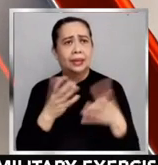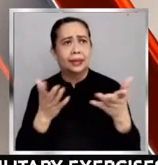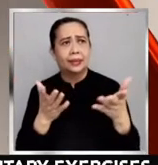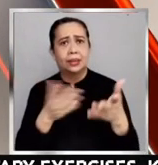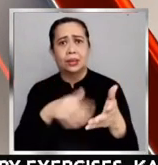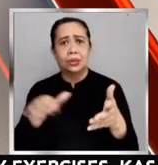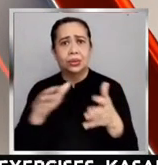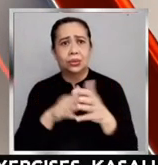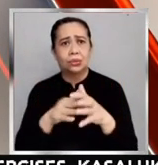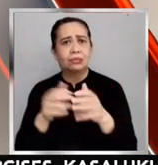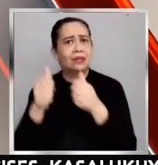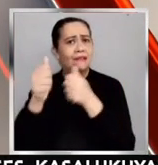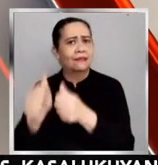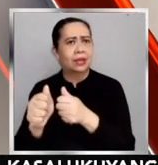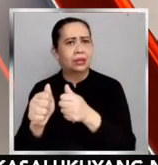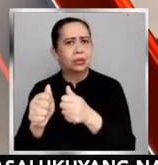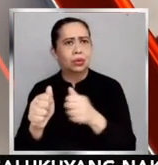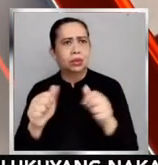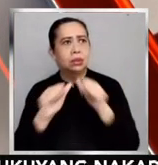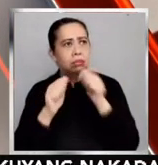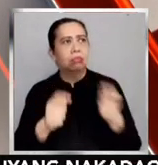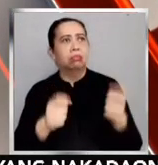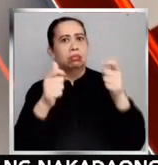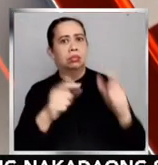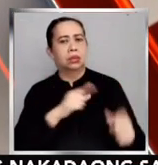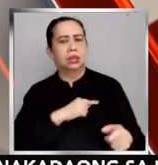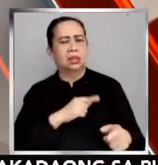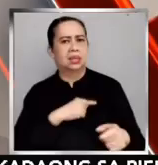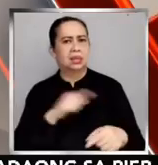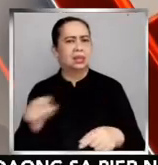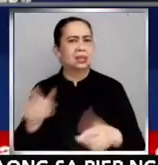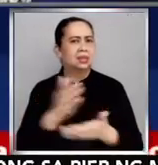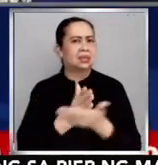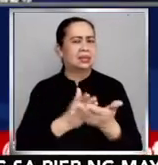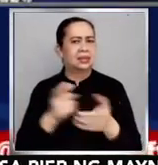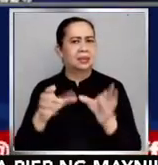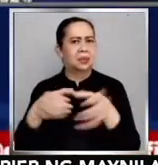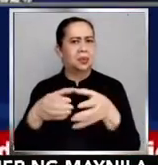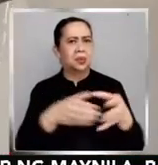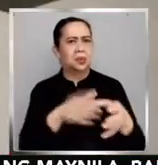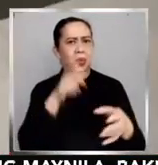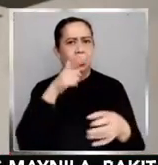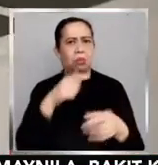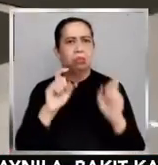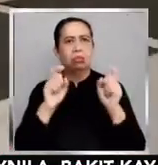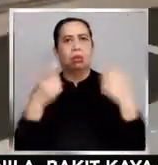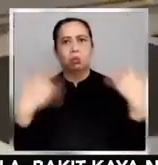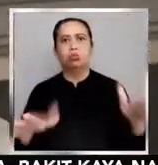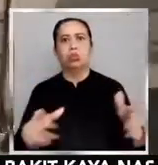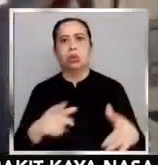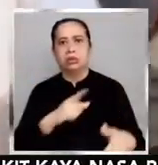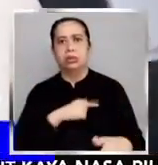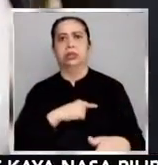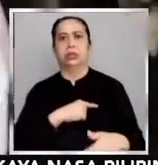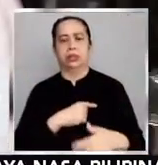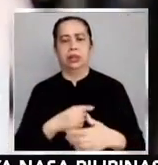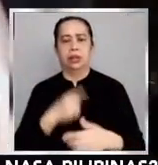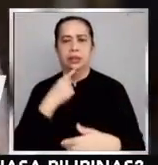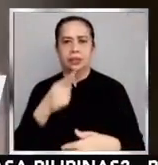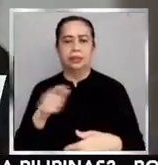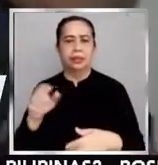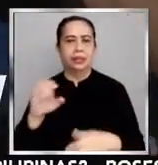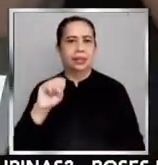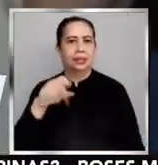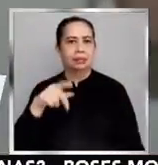yung presumption of innocence. Kasi ang tono daw ng ibang mga sektor ay parang guilty na siya. Sabi pa ni Espares, kung